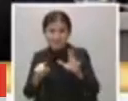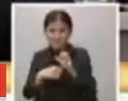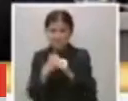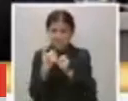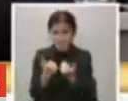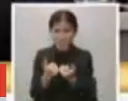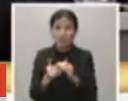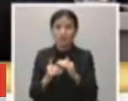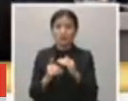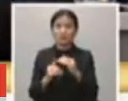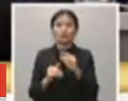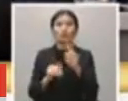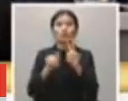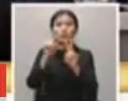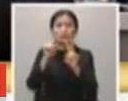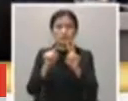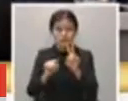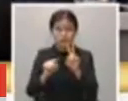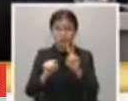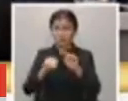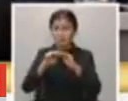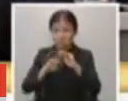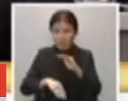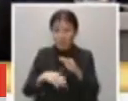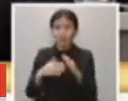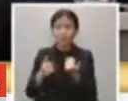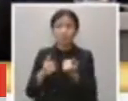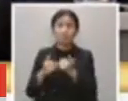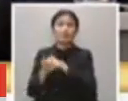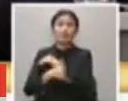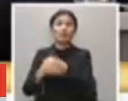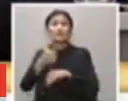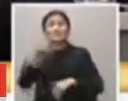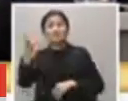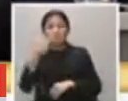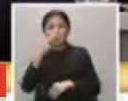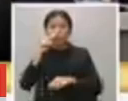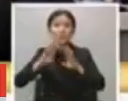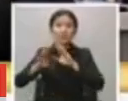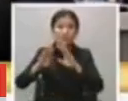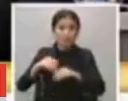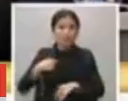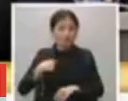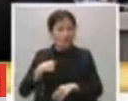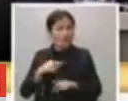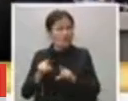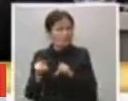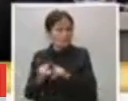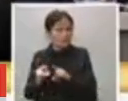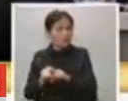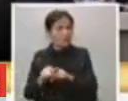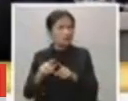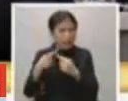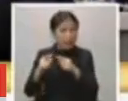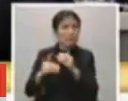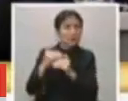ม่ถึง 2%เปรียบเทียบกับประเทศในอาเซียนสภาพเขาไม่ต่างจากเราแต่เขาสามารถบริหารให้โตในระดับ 5-6%